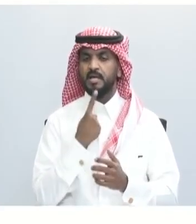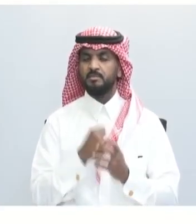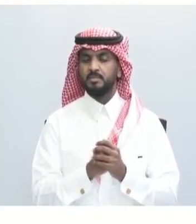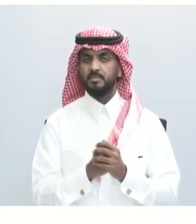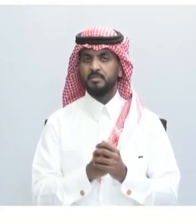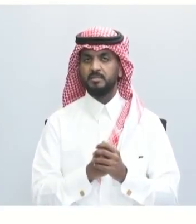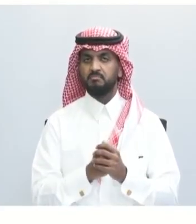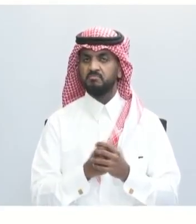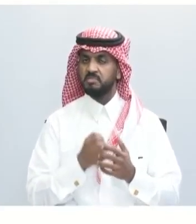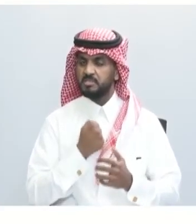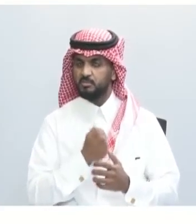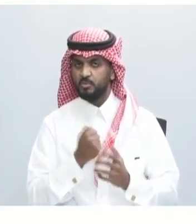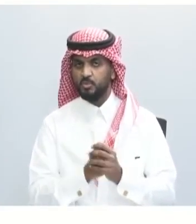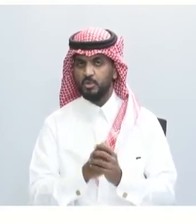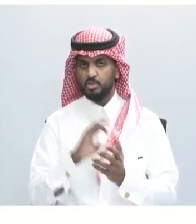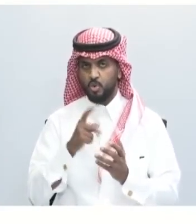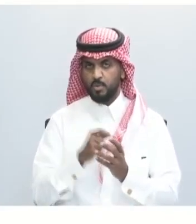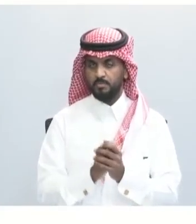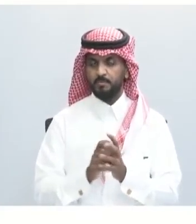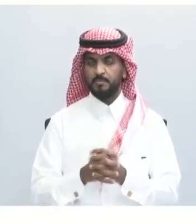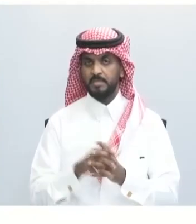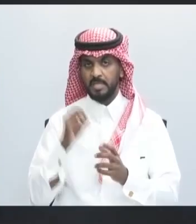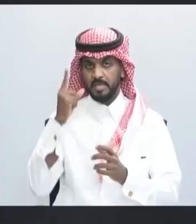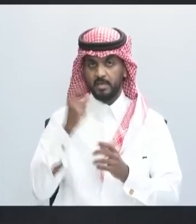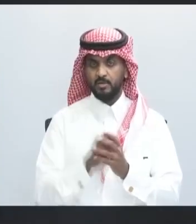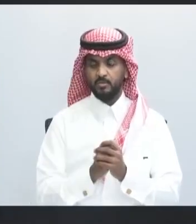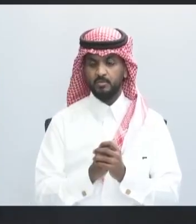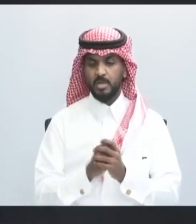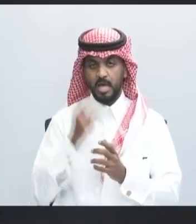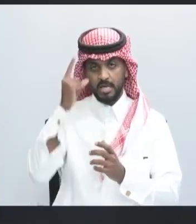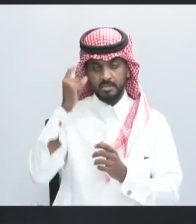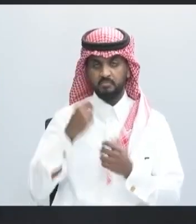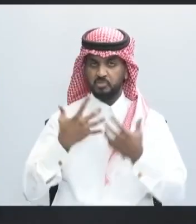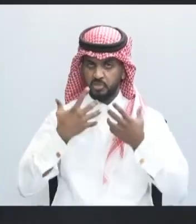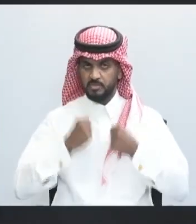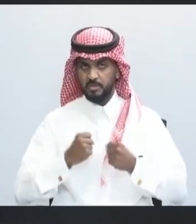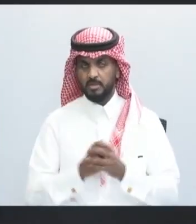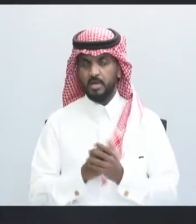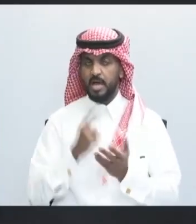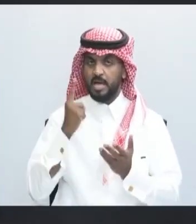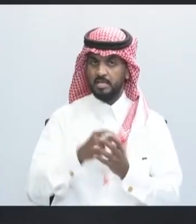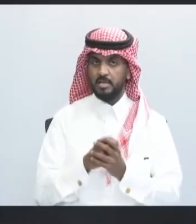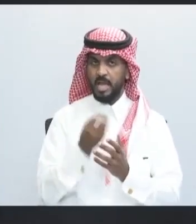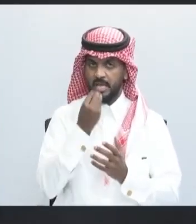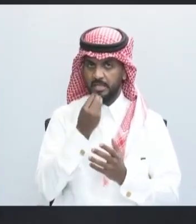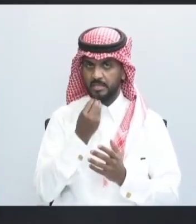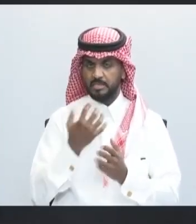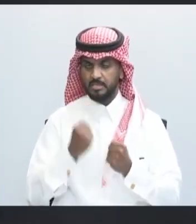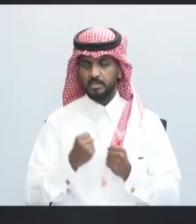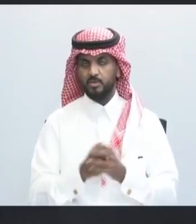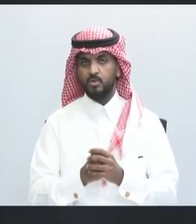تستمتعوا بحل هذا النشاط وتذكره ابنائي وبناتي العقل للسليم في الجسم السليم فعلينا بالتغذيه الصحيه